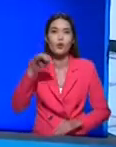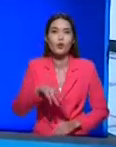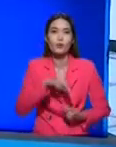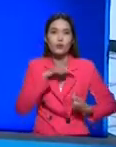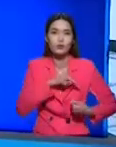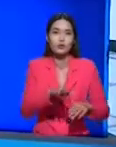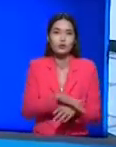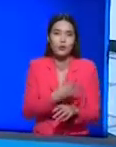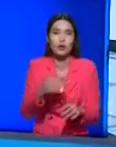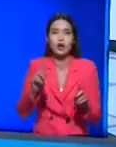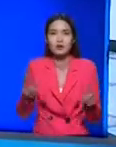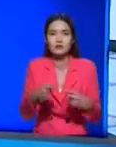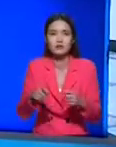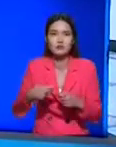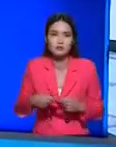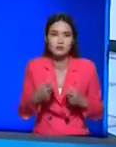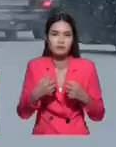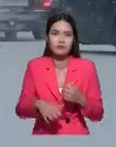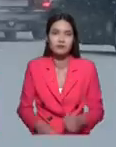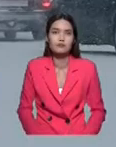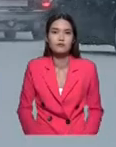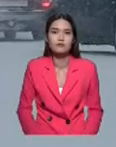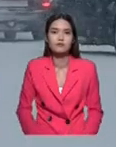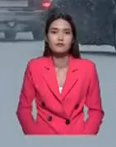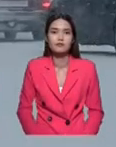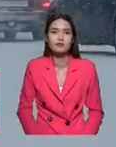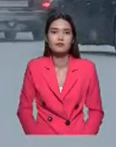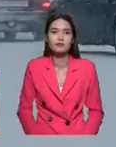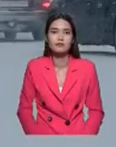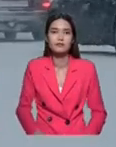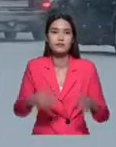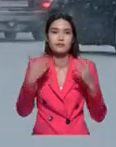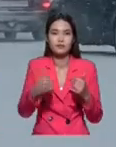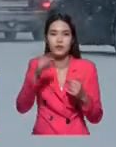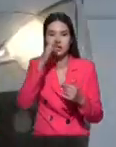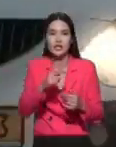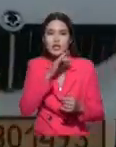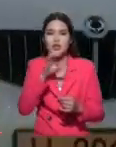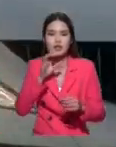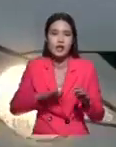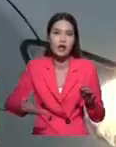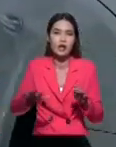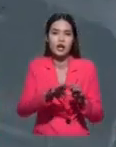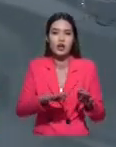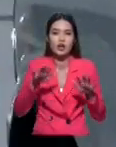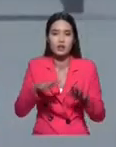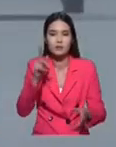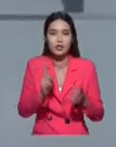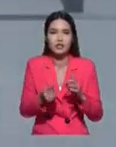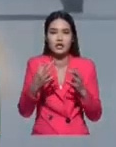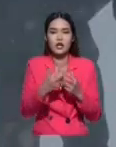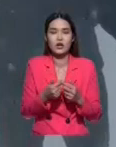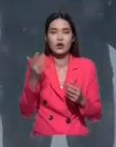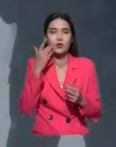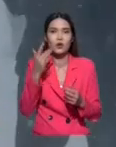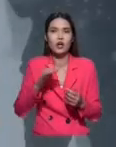Коммунальные службы до сих пор устраняют разрушения. В северо-казахстанской области уже третьи сутки без света. Свыше сотни